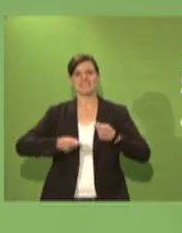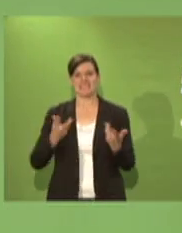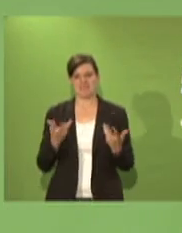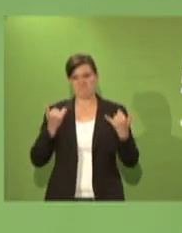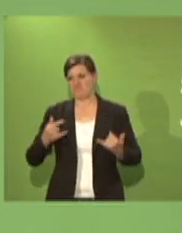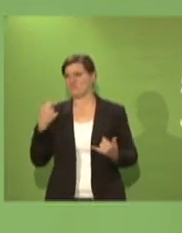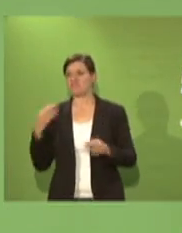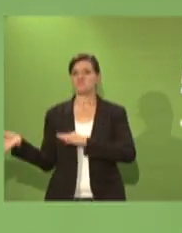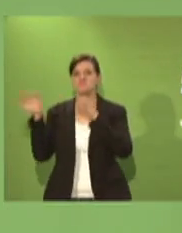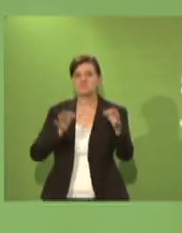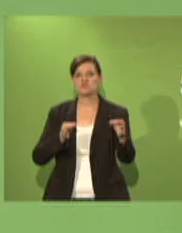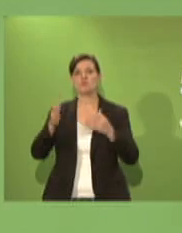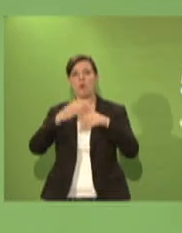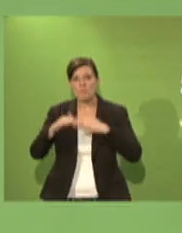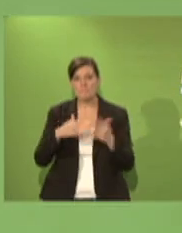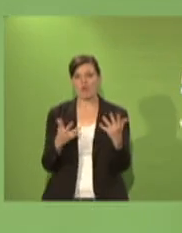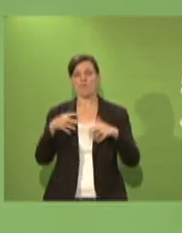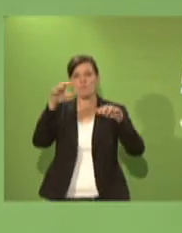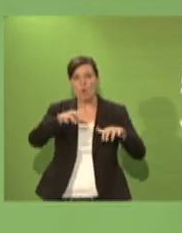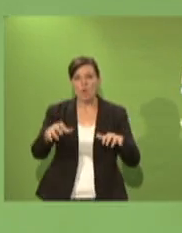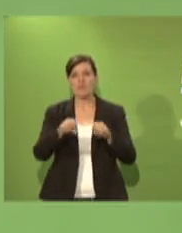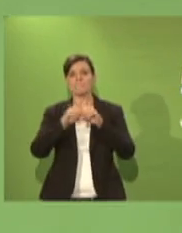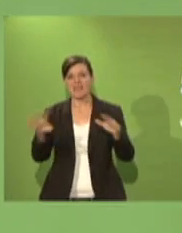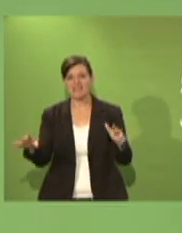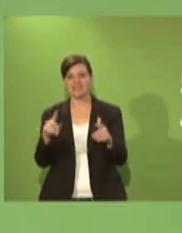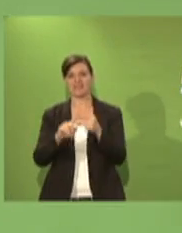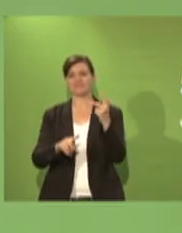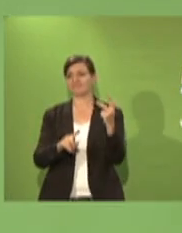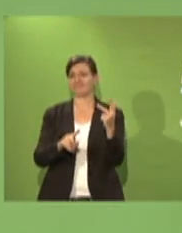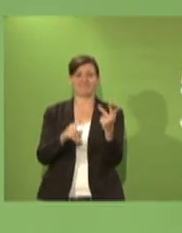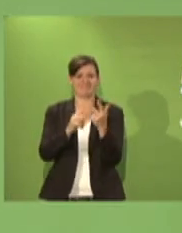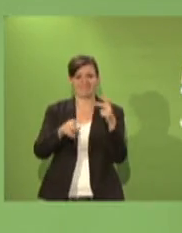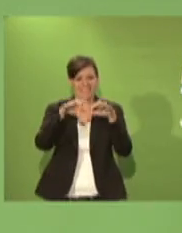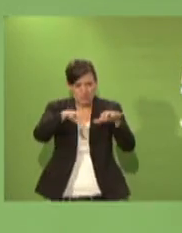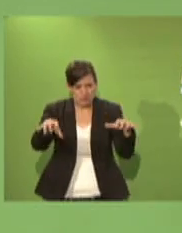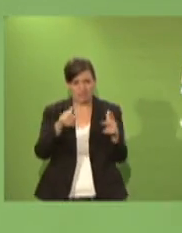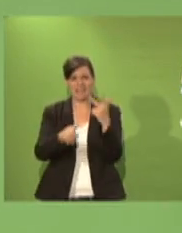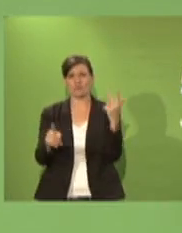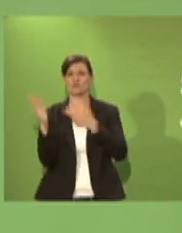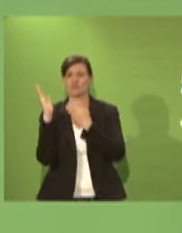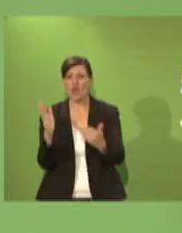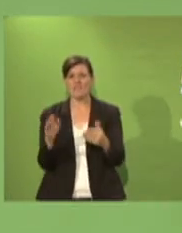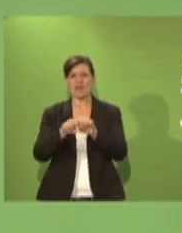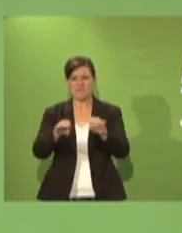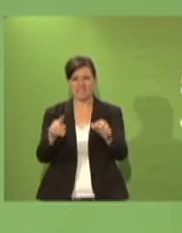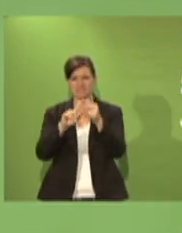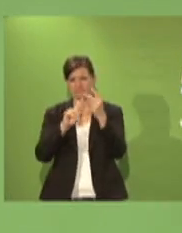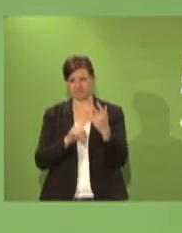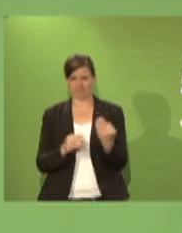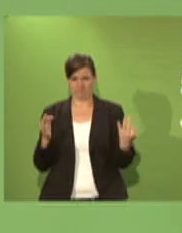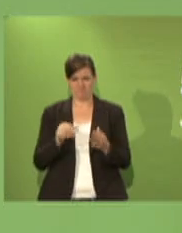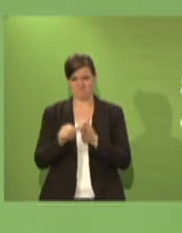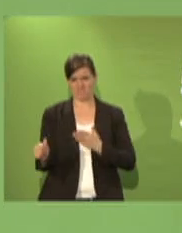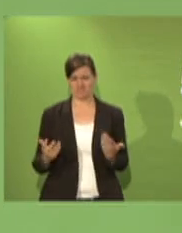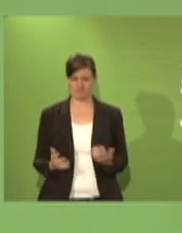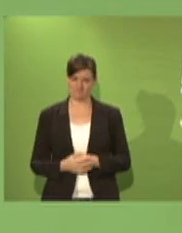und so weiter noch drin. Möbel, Medien, LAG-Raumausstattung, Server und so weiter, was wir besorgt haben.